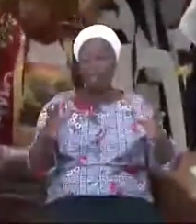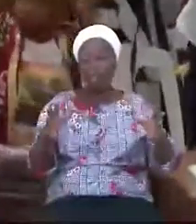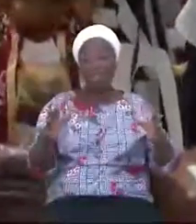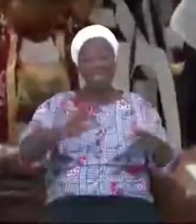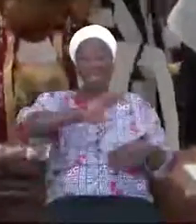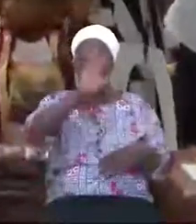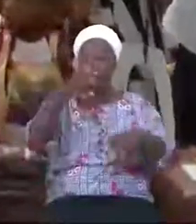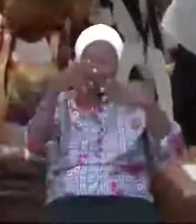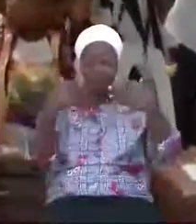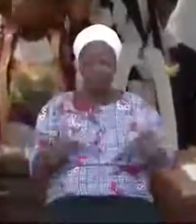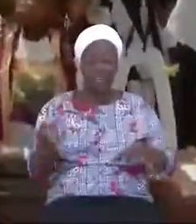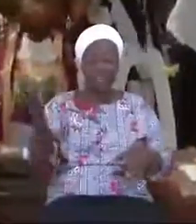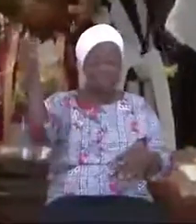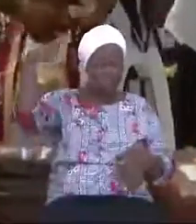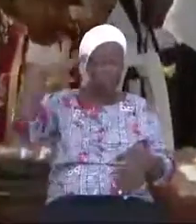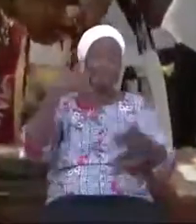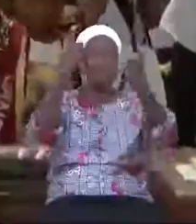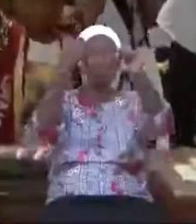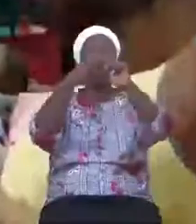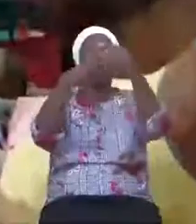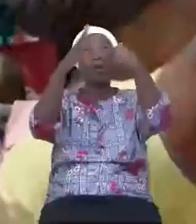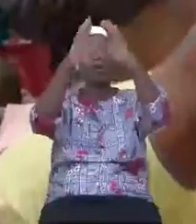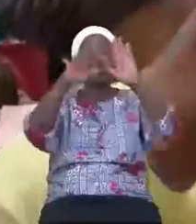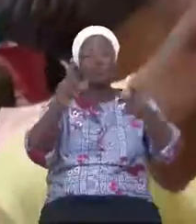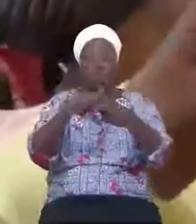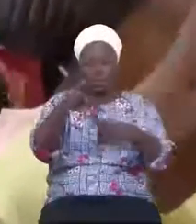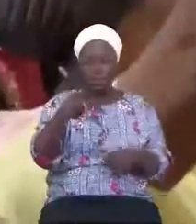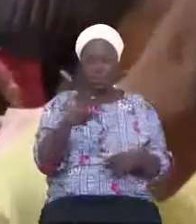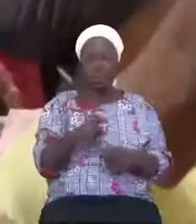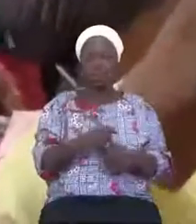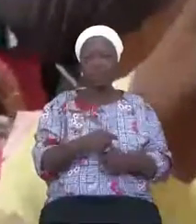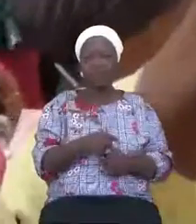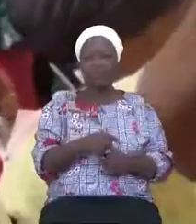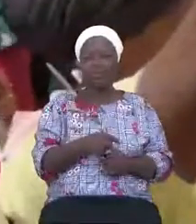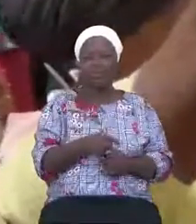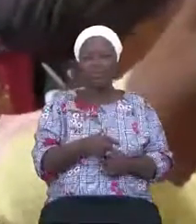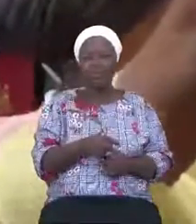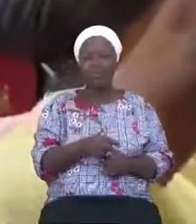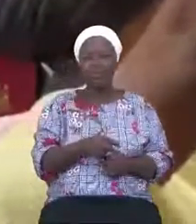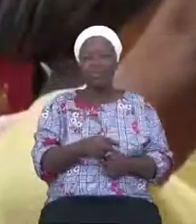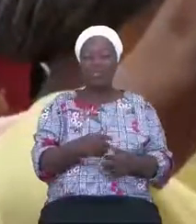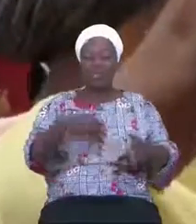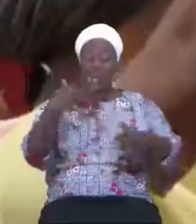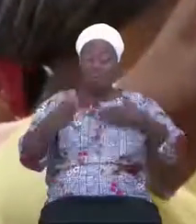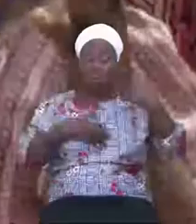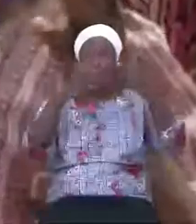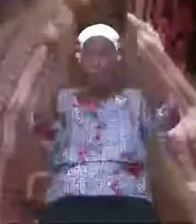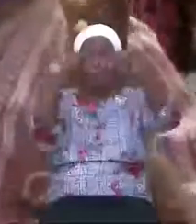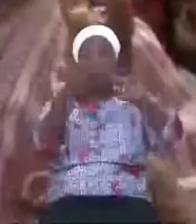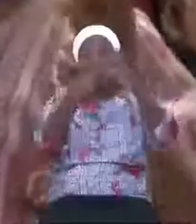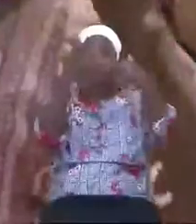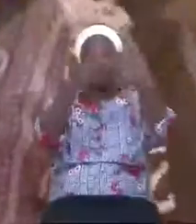L'abondance, la grâce abondante, inexhaustible vient du ciel pour toi. La joie vient du ciel pour